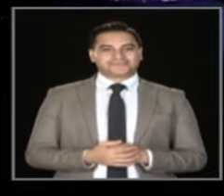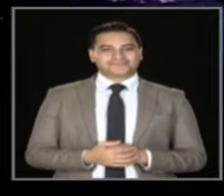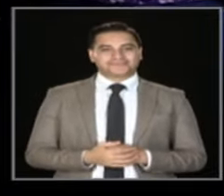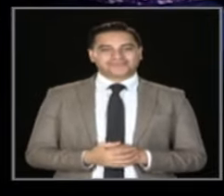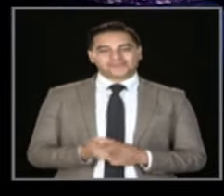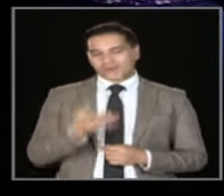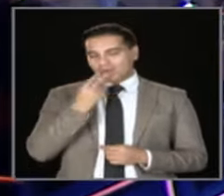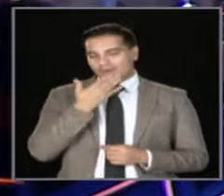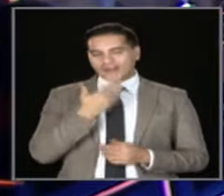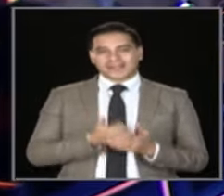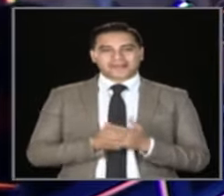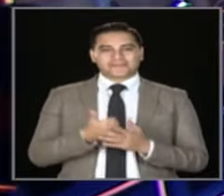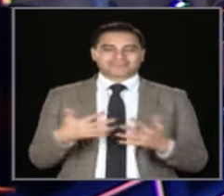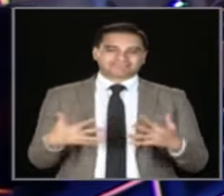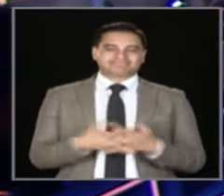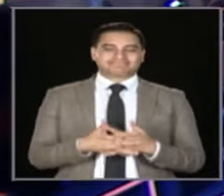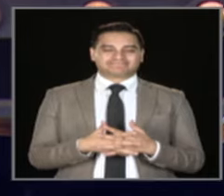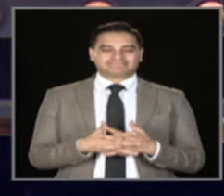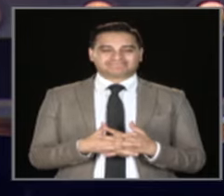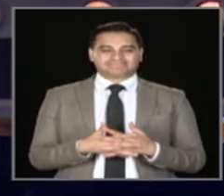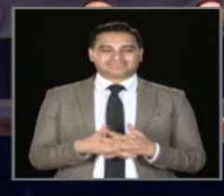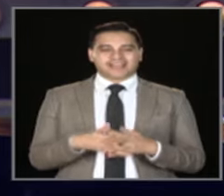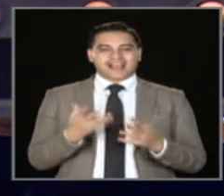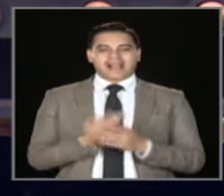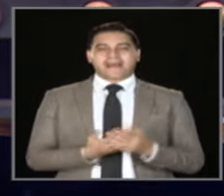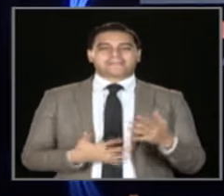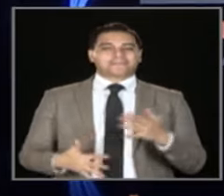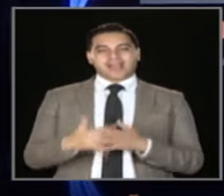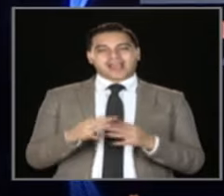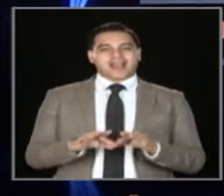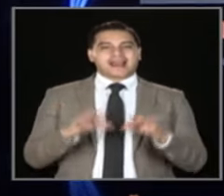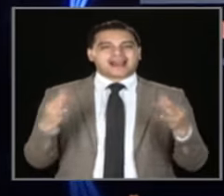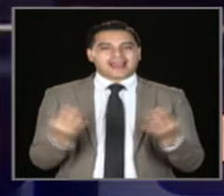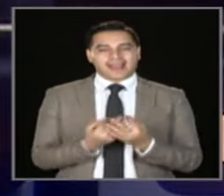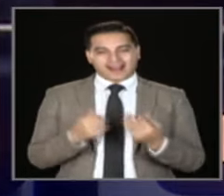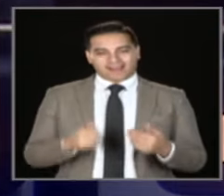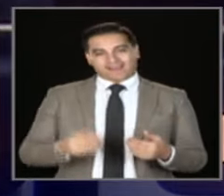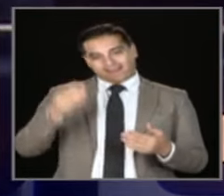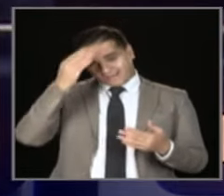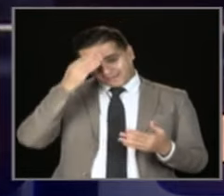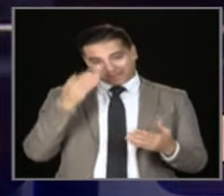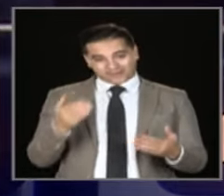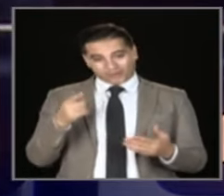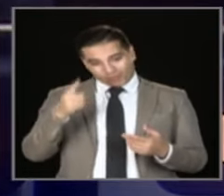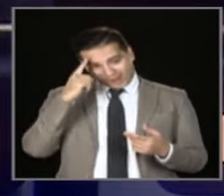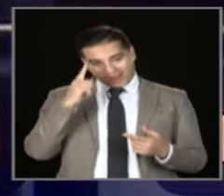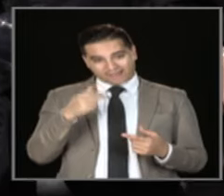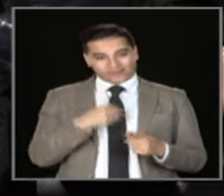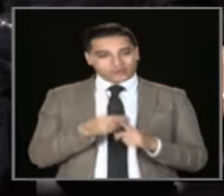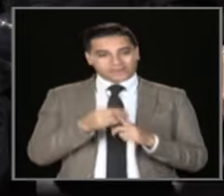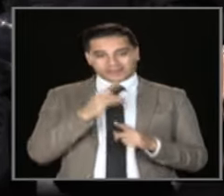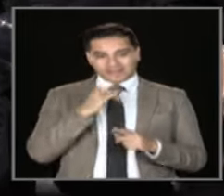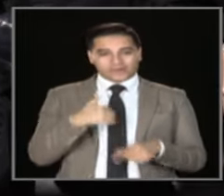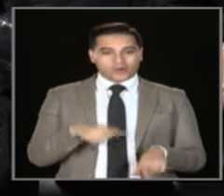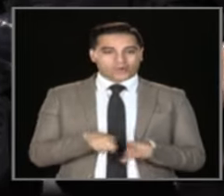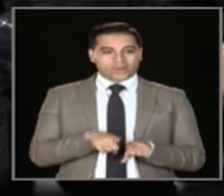روح جميلة جدا ما بين أبناء العيلة. بالظبط، احنا زي عيلة. بالظبط، وهو عارف يعني انا دايما اقول له انا